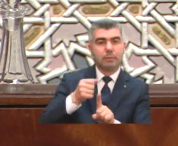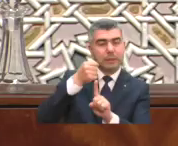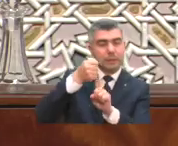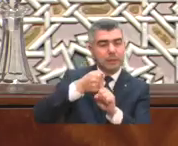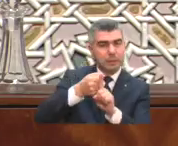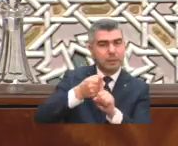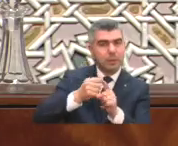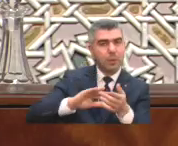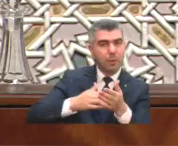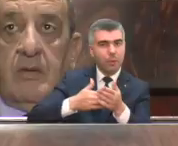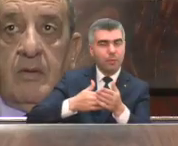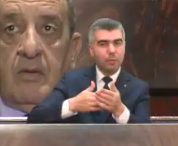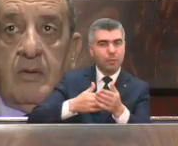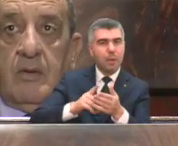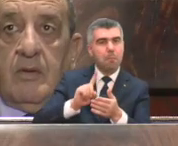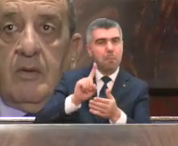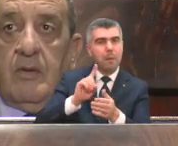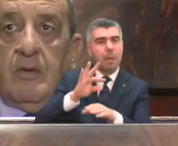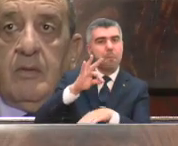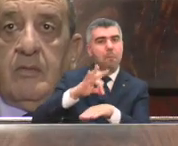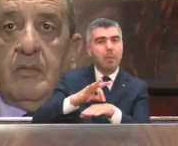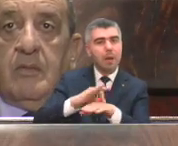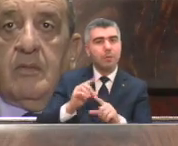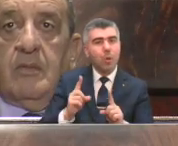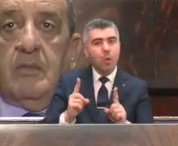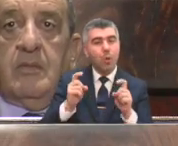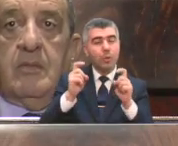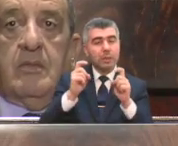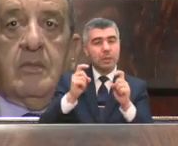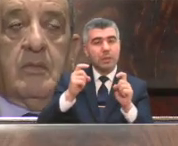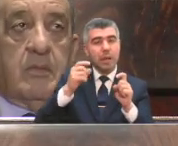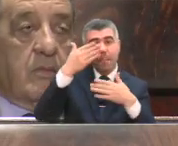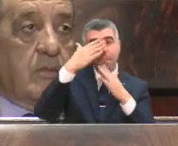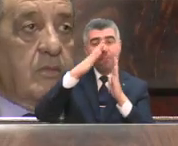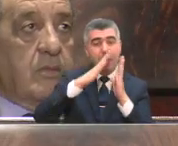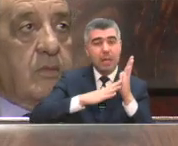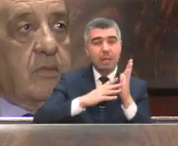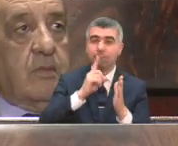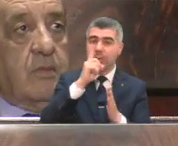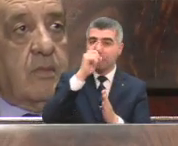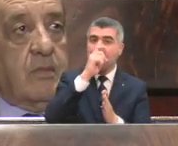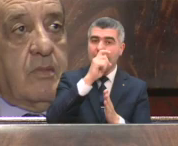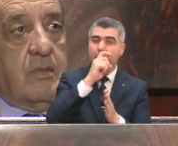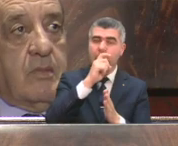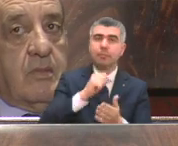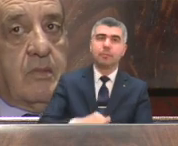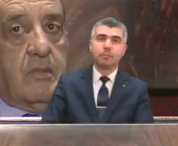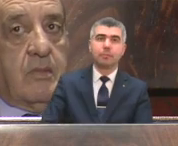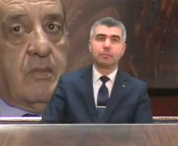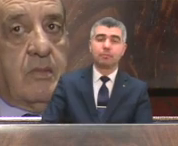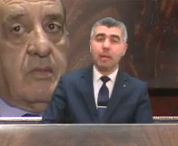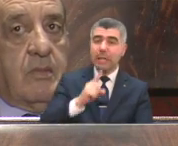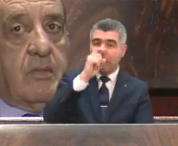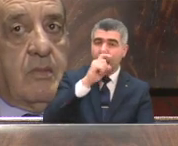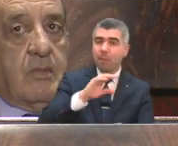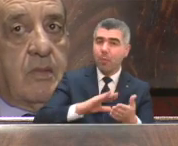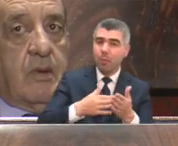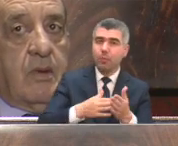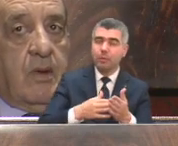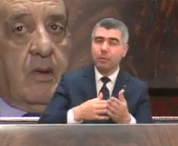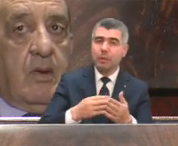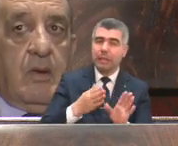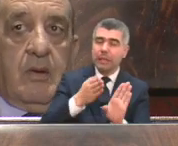كتقوم بها إلا أن مرضى السرطان باقي كيعانيو في بلادنا، وهذه المعاناة متعددة الأبعاد وصعيبة، فهي